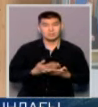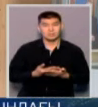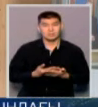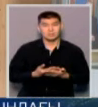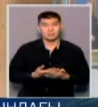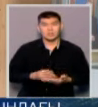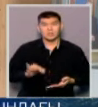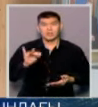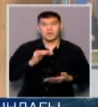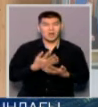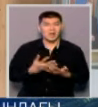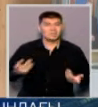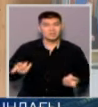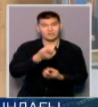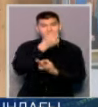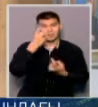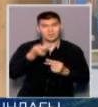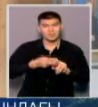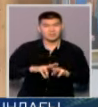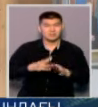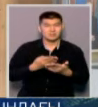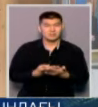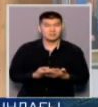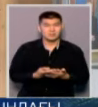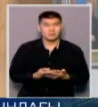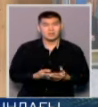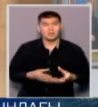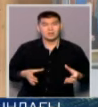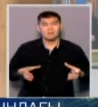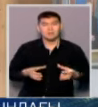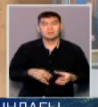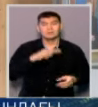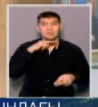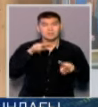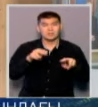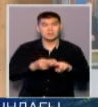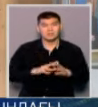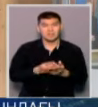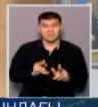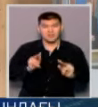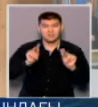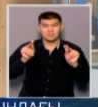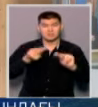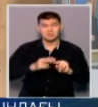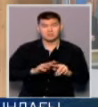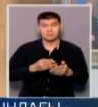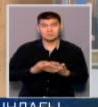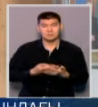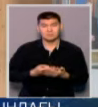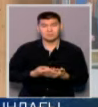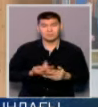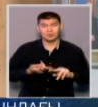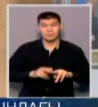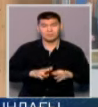төңірегіндегі дерек-дәйектер барша Бұхараның назарына ұсынып келген рас, дей тұрғанмен де